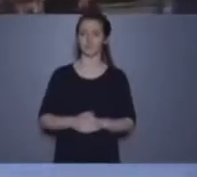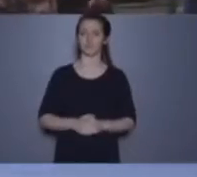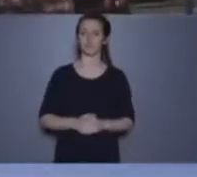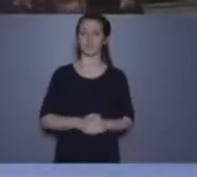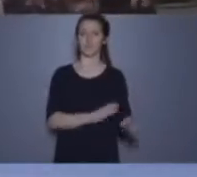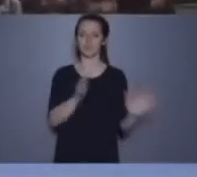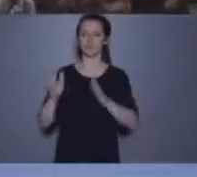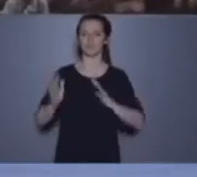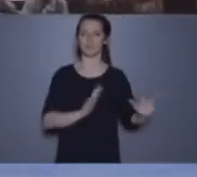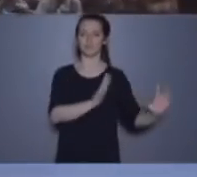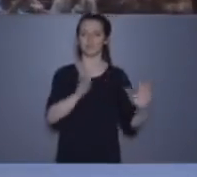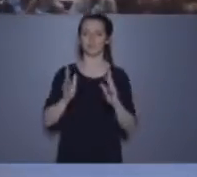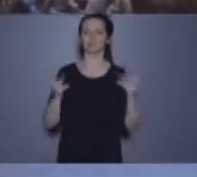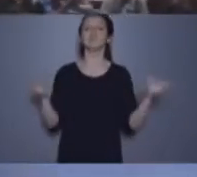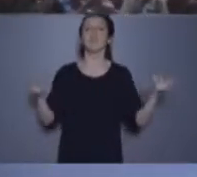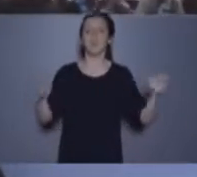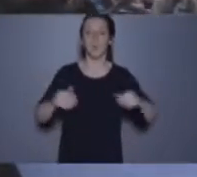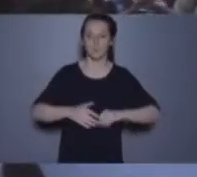Bon.